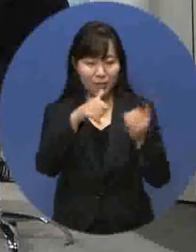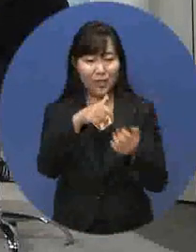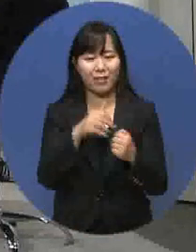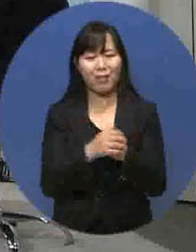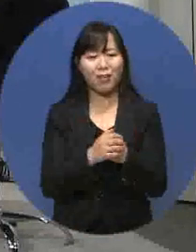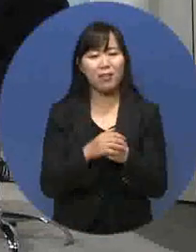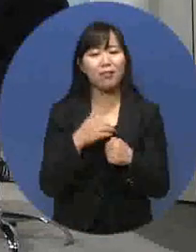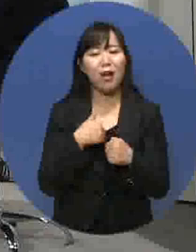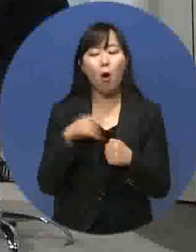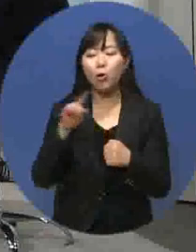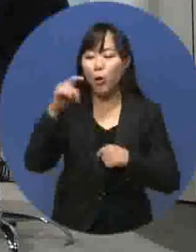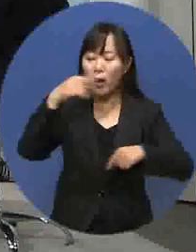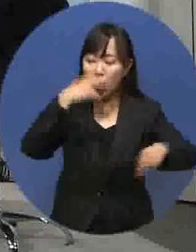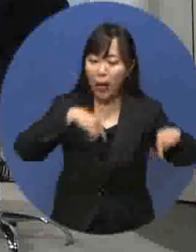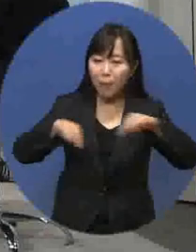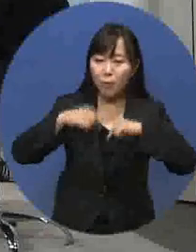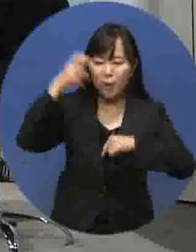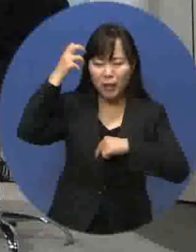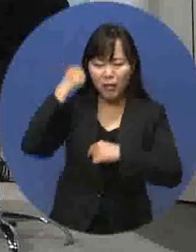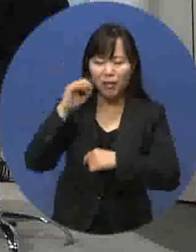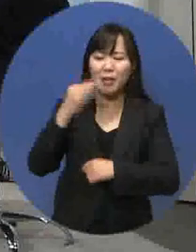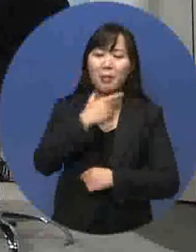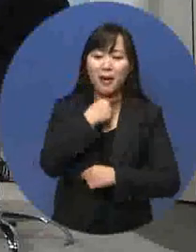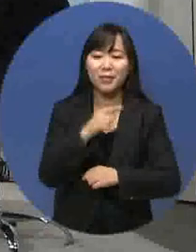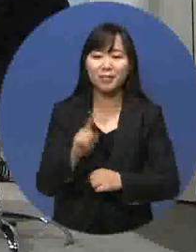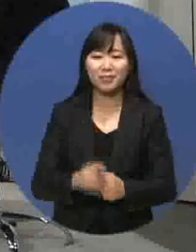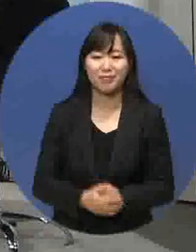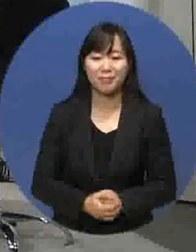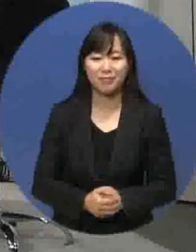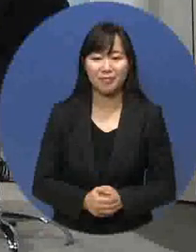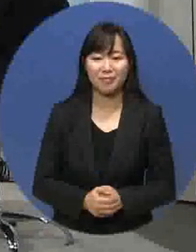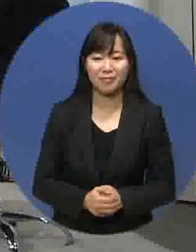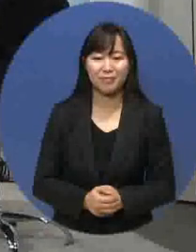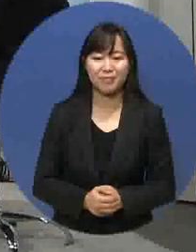기억에 남았으면 좋겠습니까?